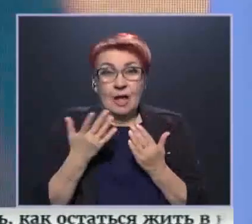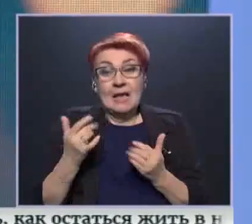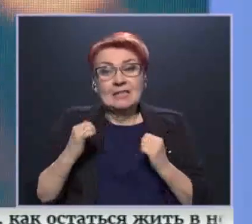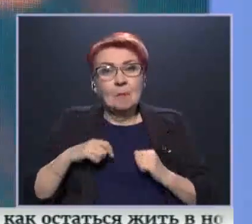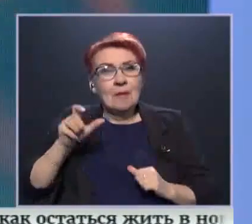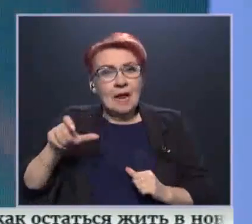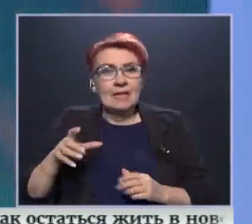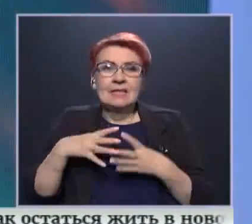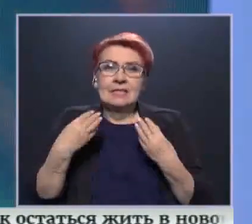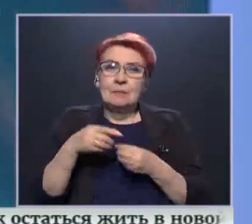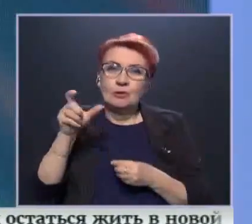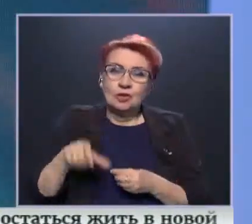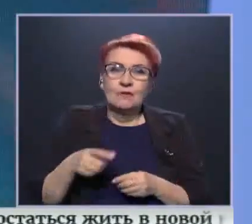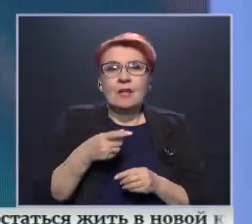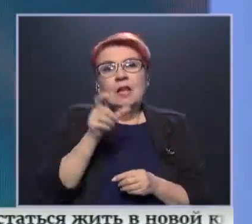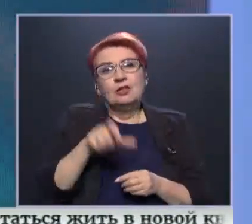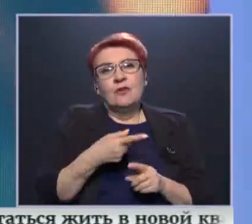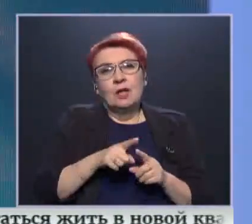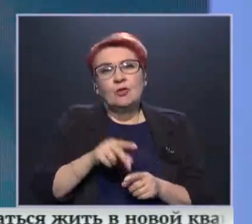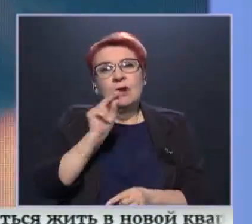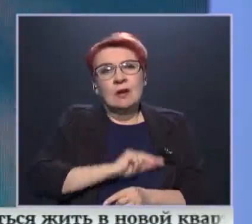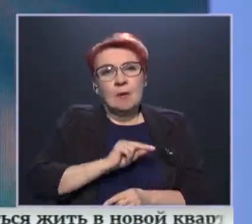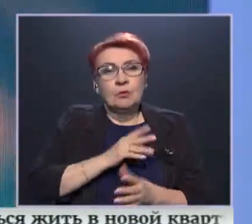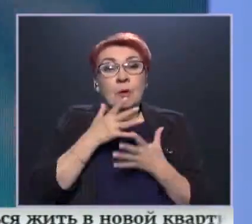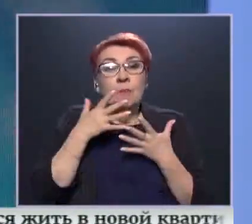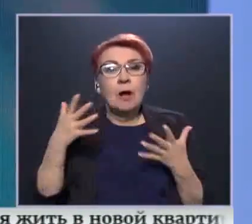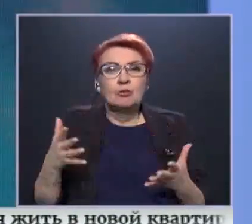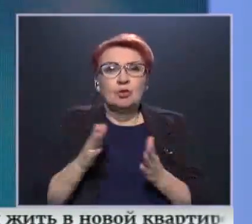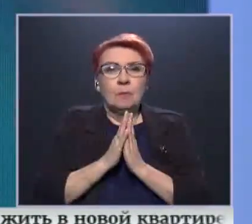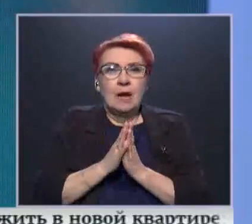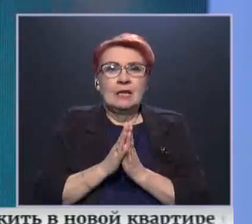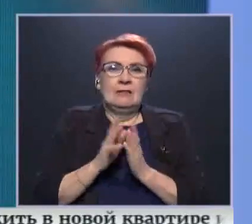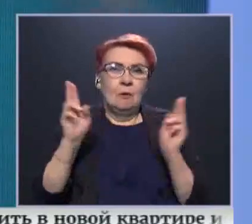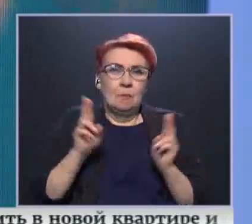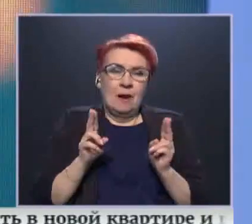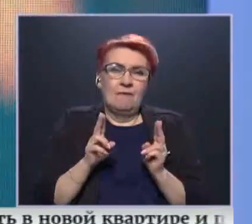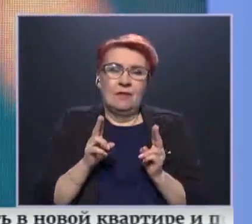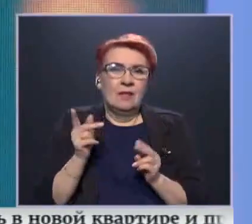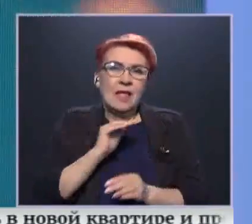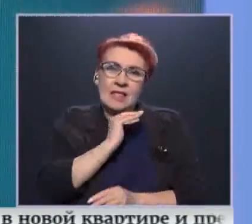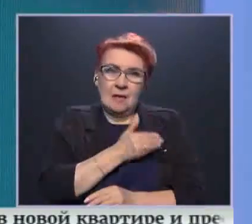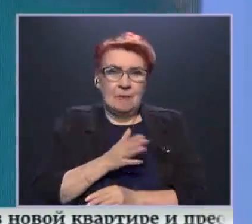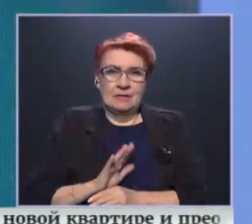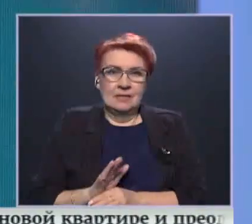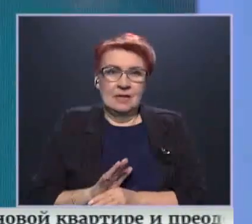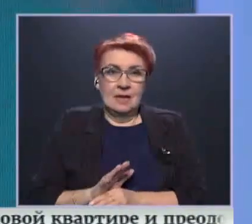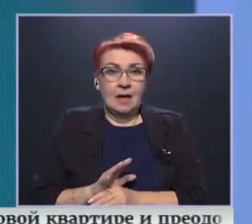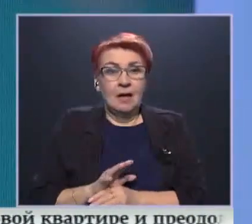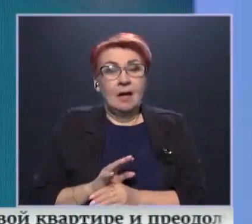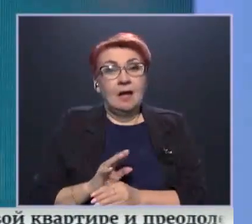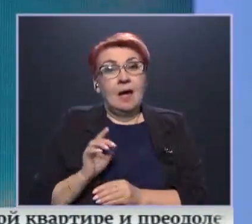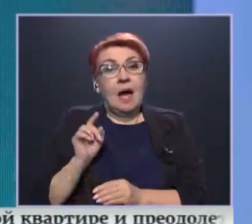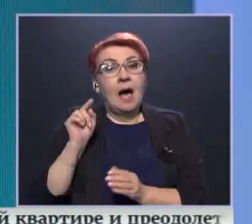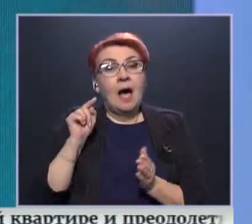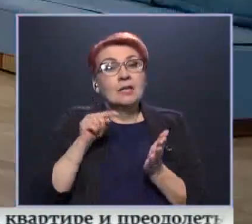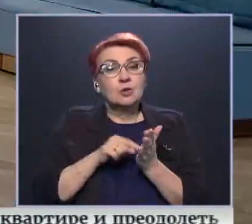семейный человек, или для человека, который работает, большое молитвенное правило может быть просто непосильным. Угу. С точки зрения поста этот